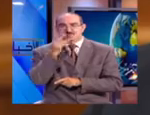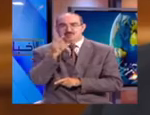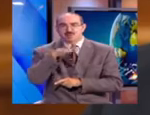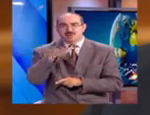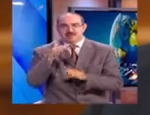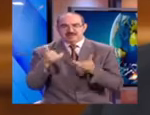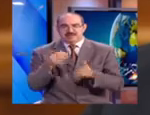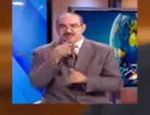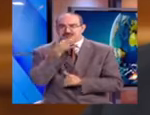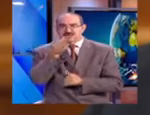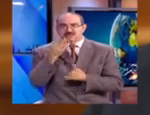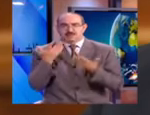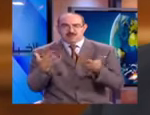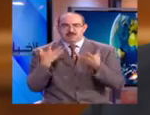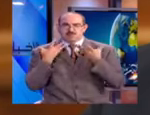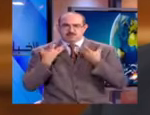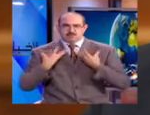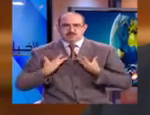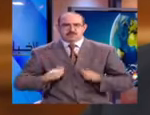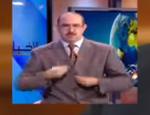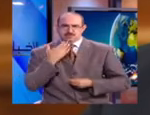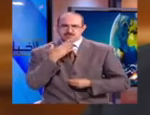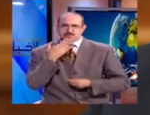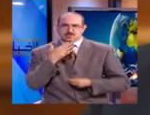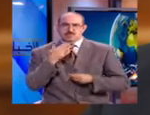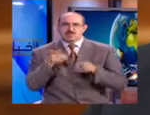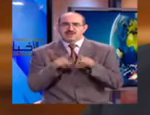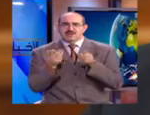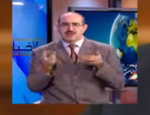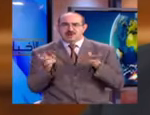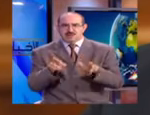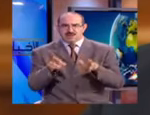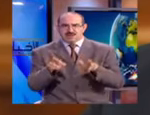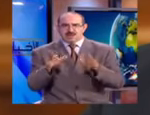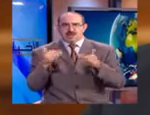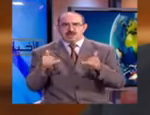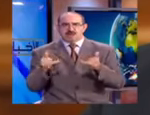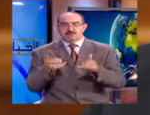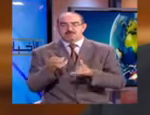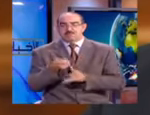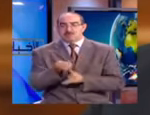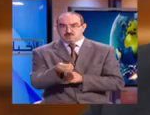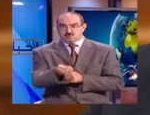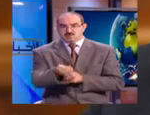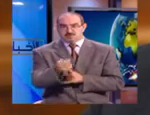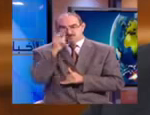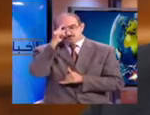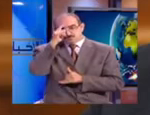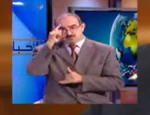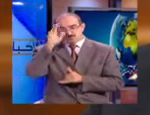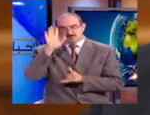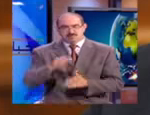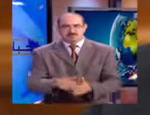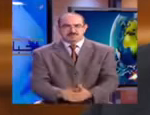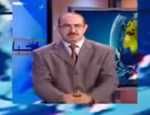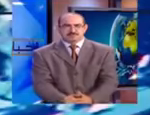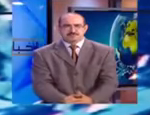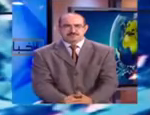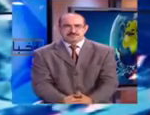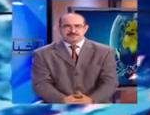الجزائري بأنه يتمثل للشفاء وسيعود إلى أرض الوطن في الأيام القادمة بحول الله.